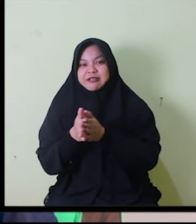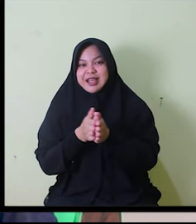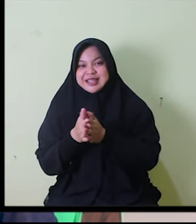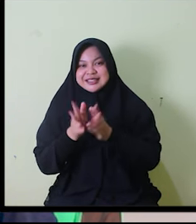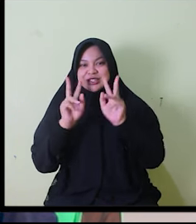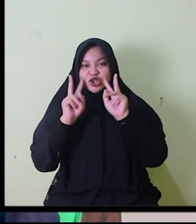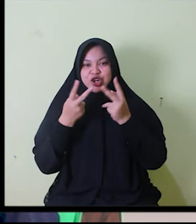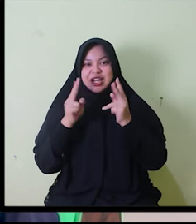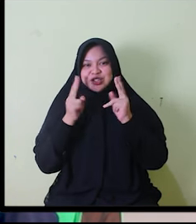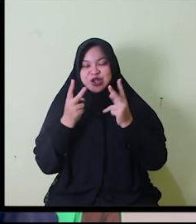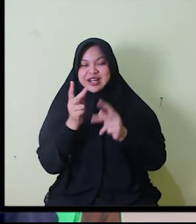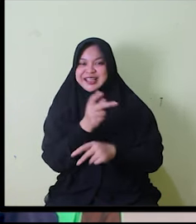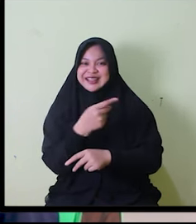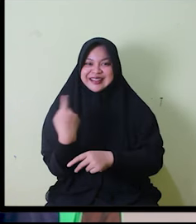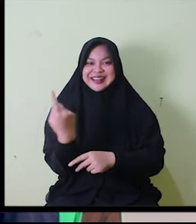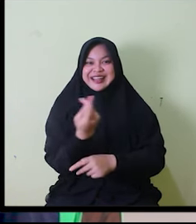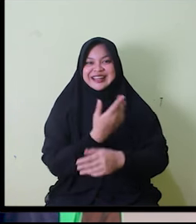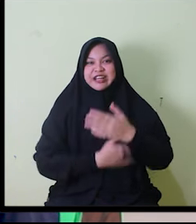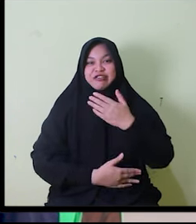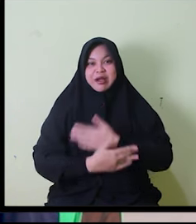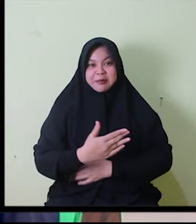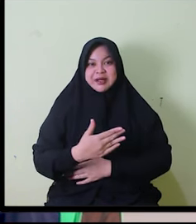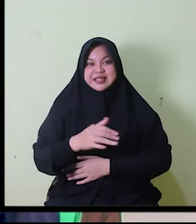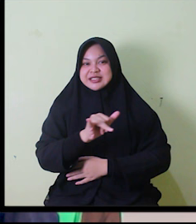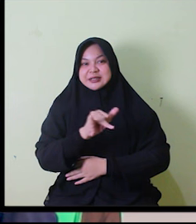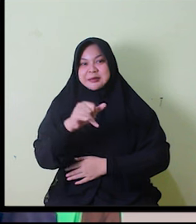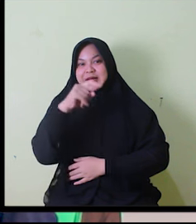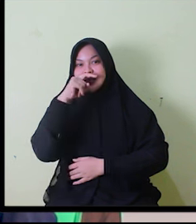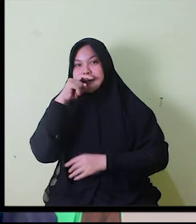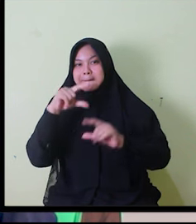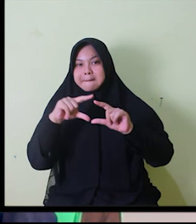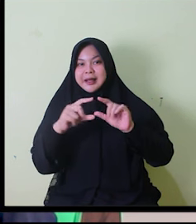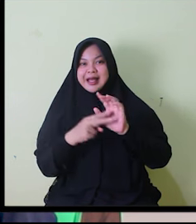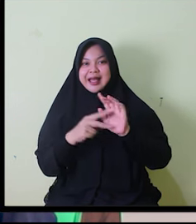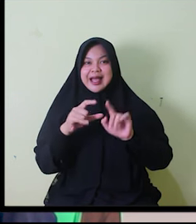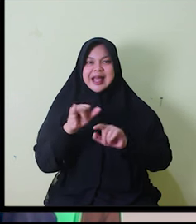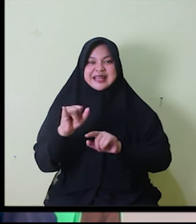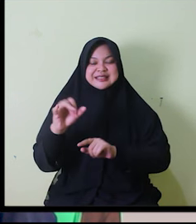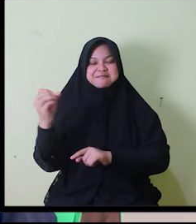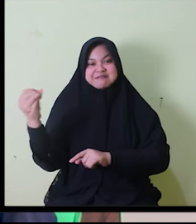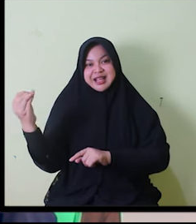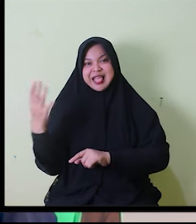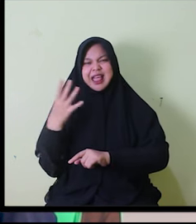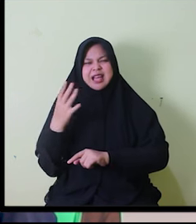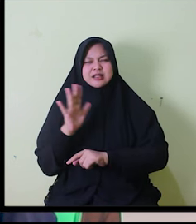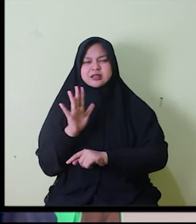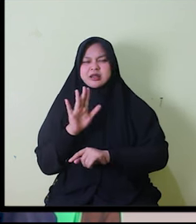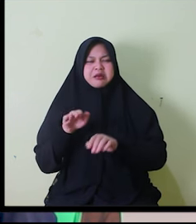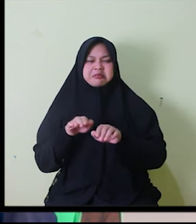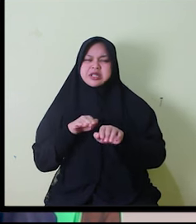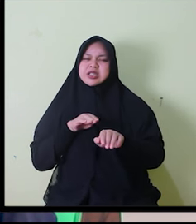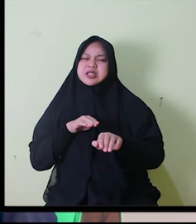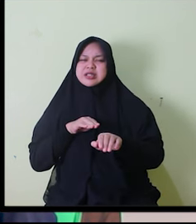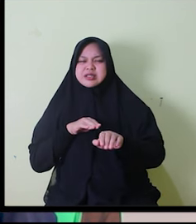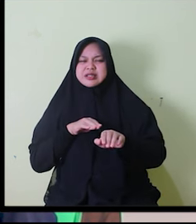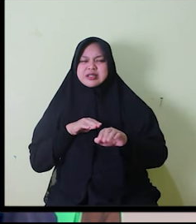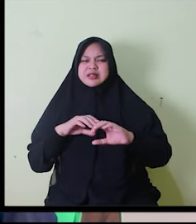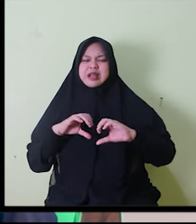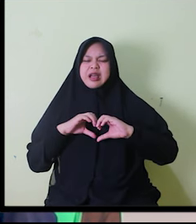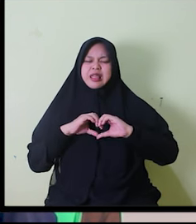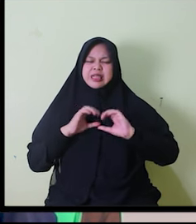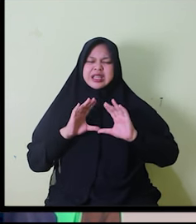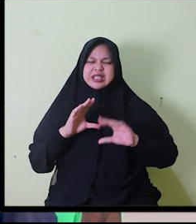faabel yang disampaikan Pak Andi tadi janganlah kita berkecil hati Nggih dan saya